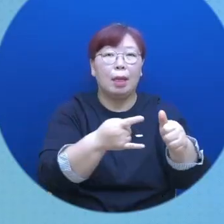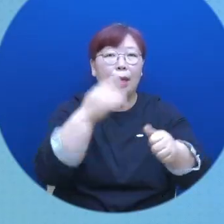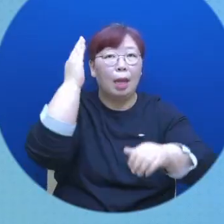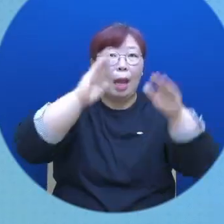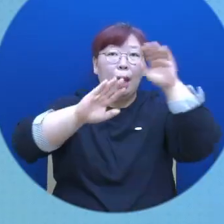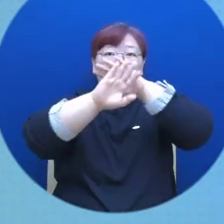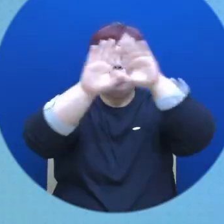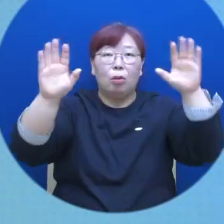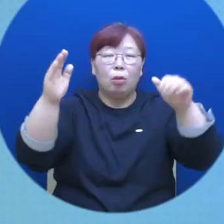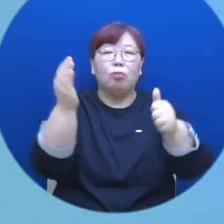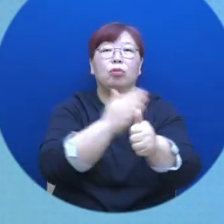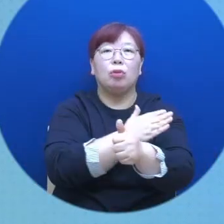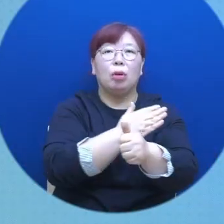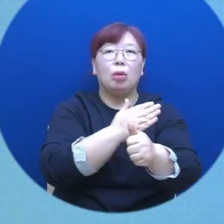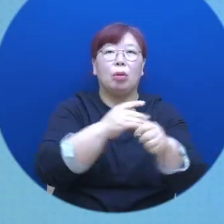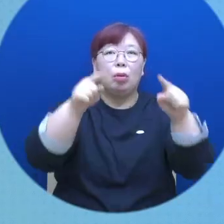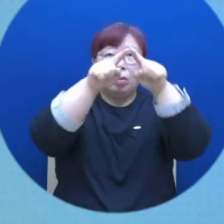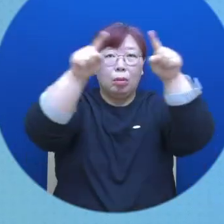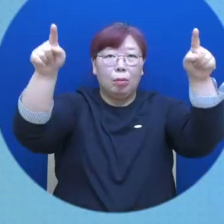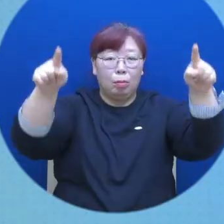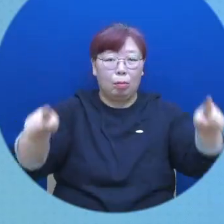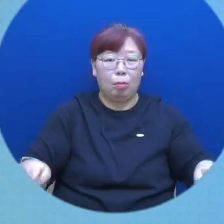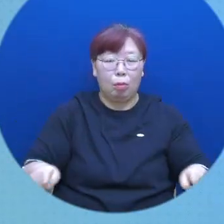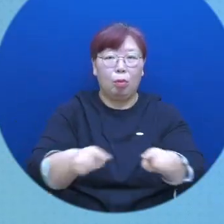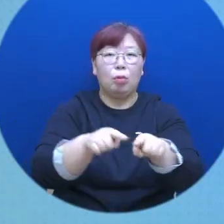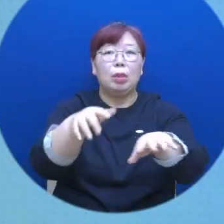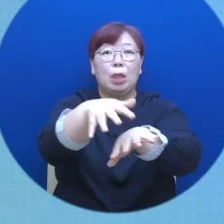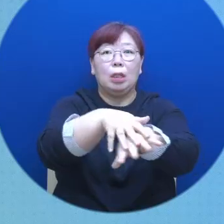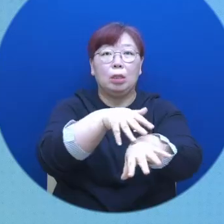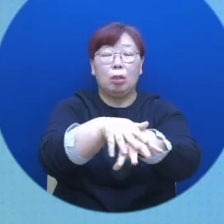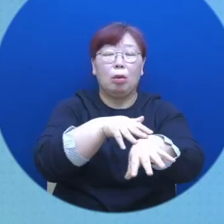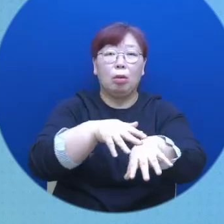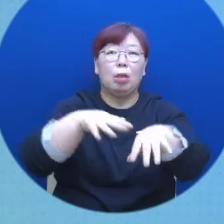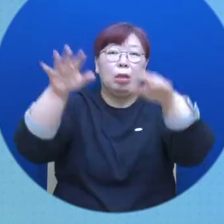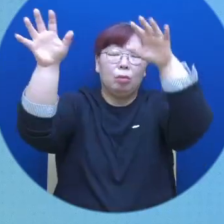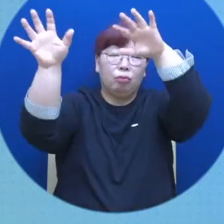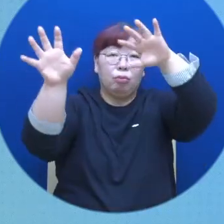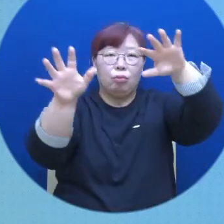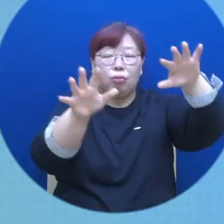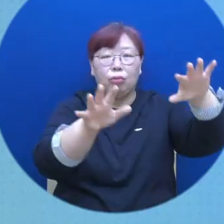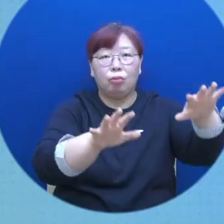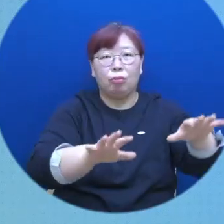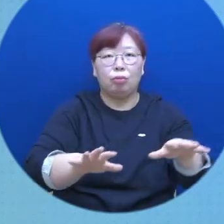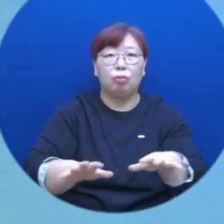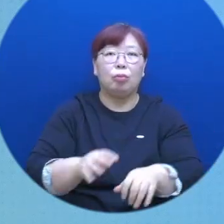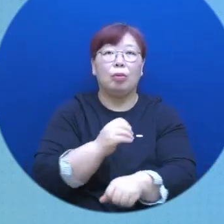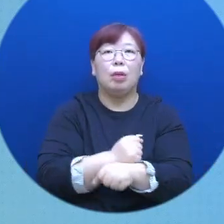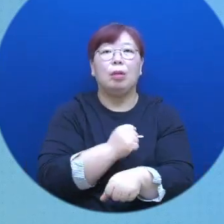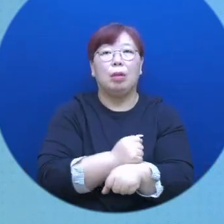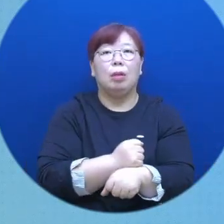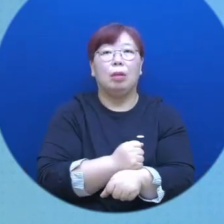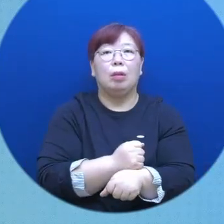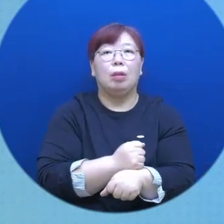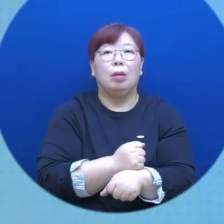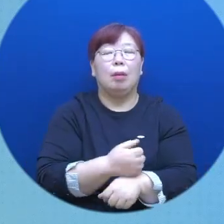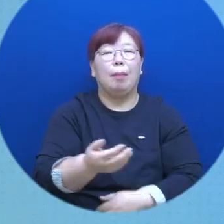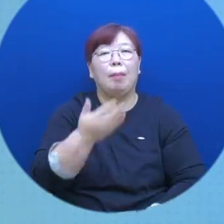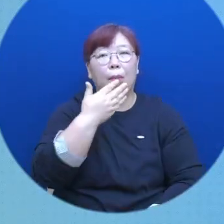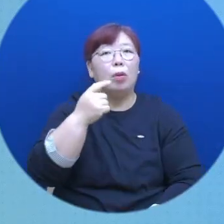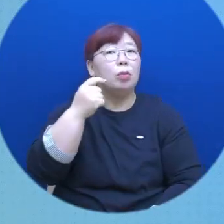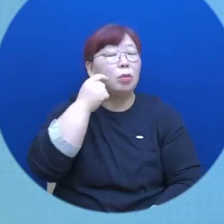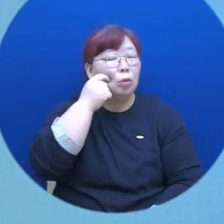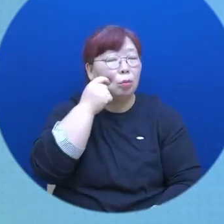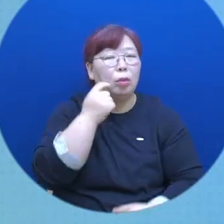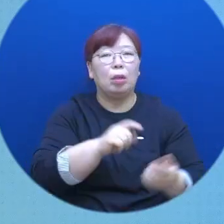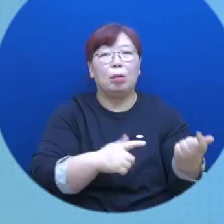하늘로부터 보자기가 내려오잖아요. 보자기를 열어보니 날짐승 그리고 먹지 못하는